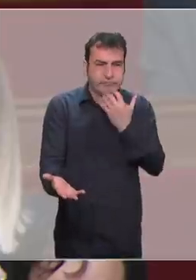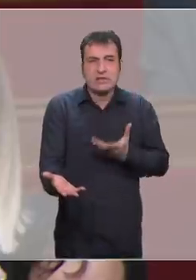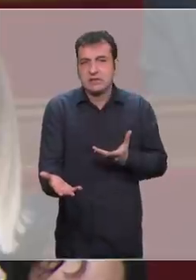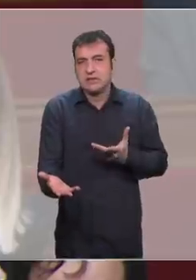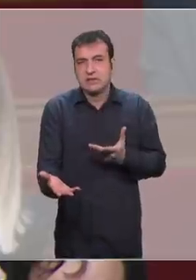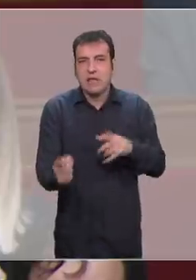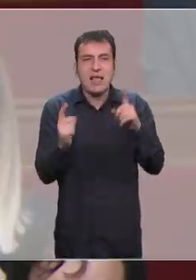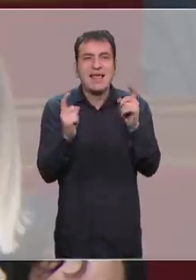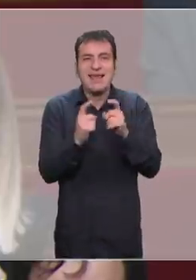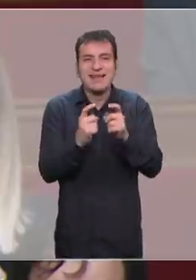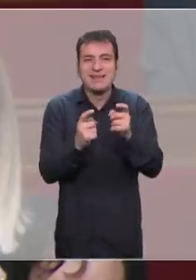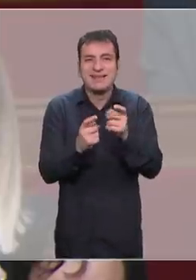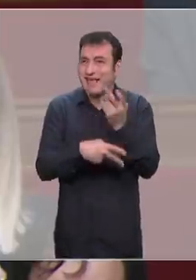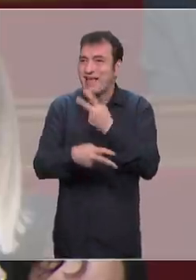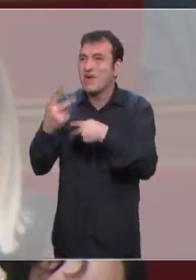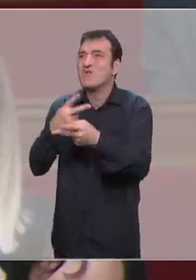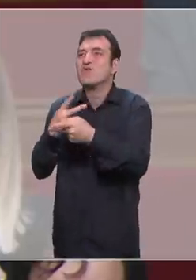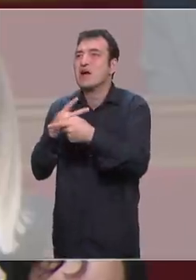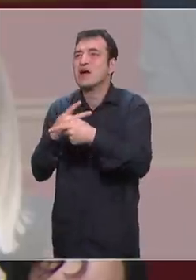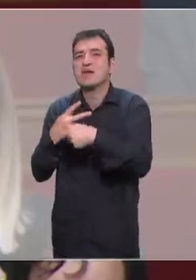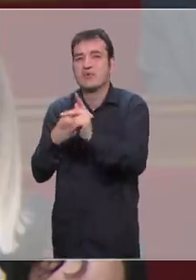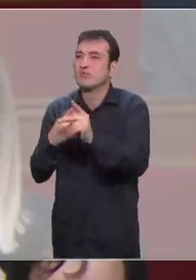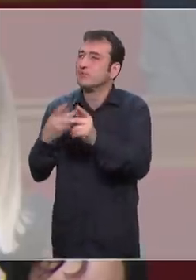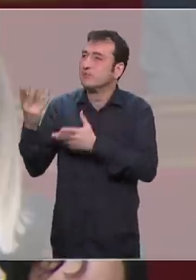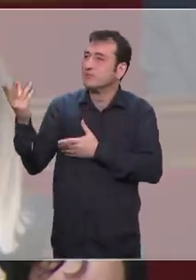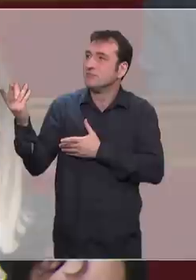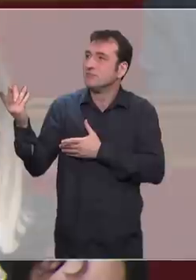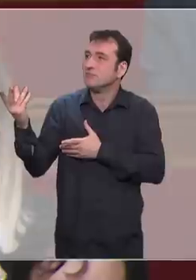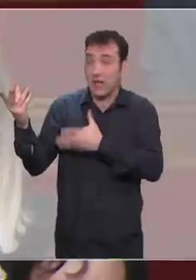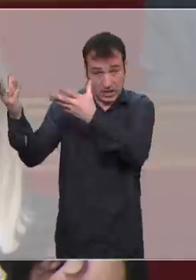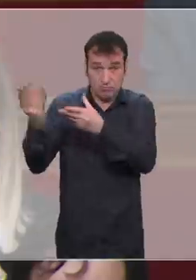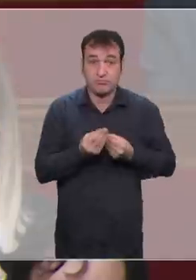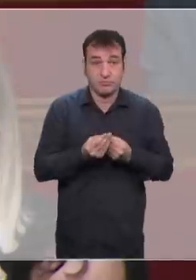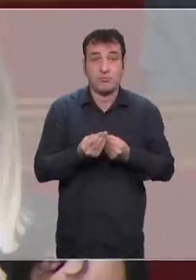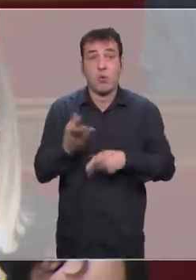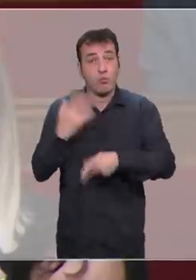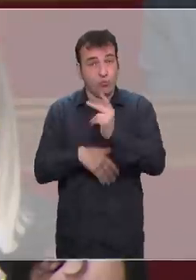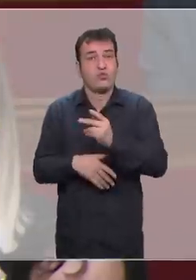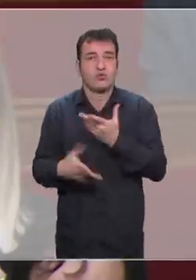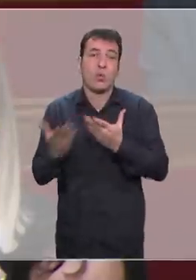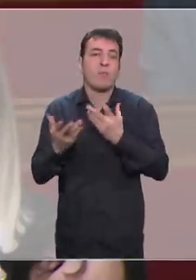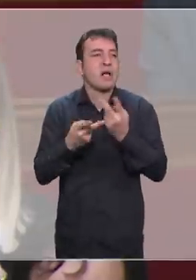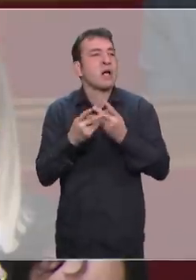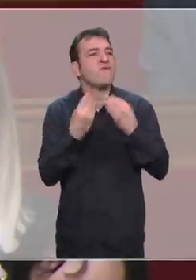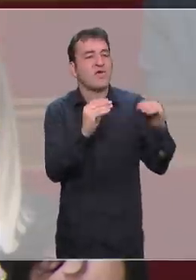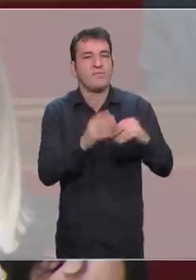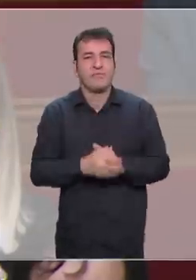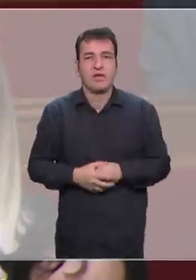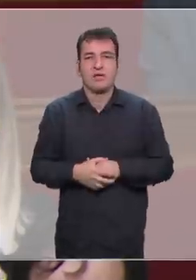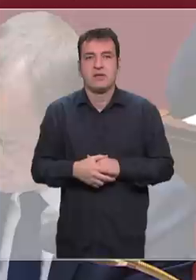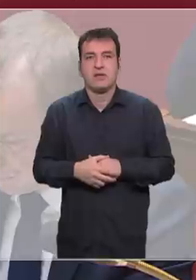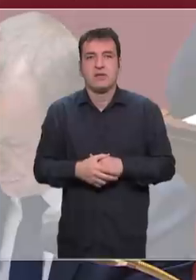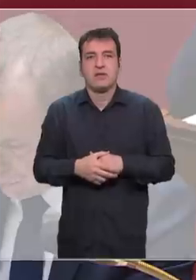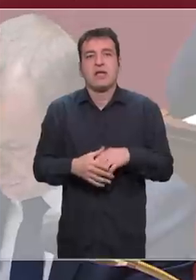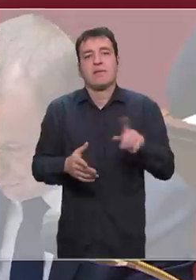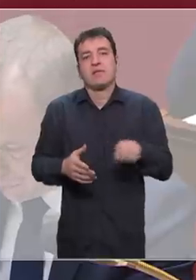d'électricité qu'il n'en exporte, prouvant une fois de plus la fin de notre souveraineté énergétique. Certes, sous la pression du RN,